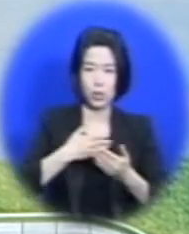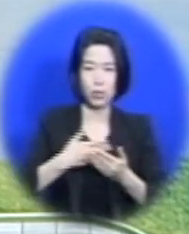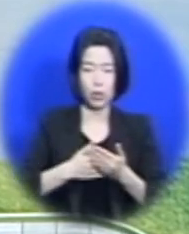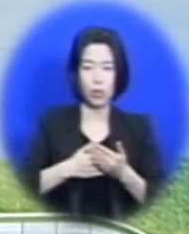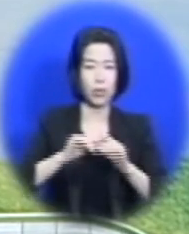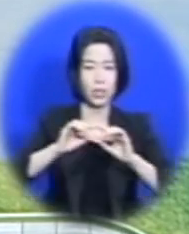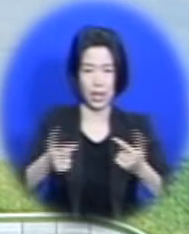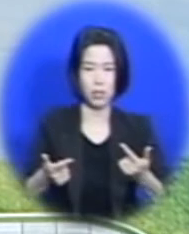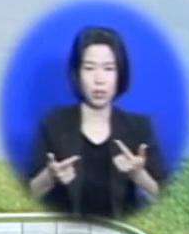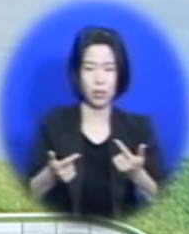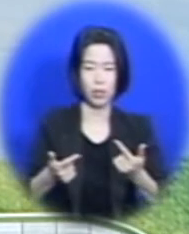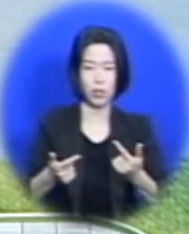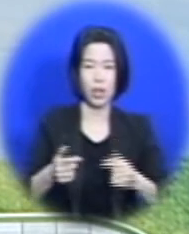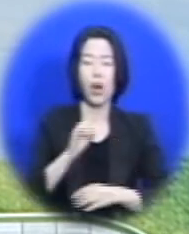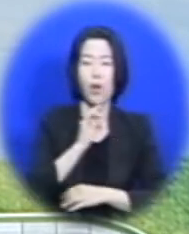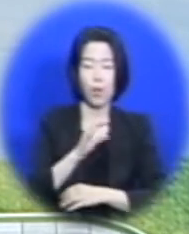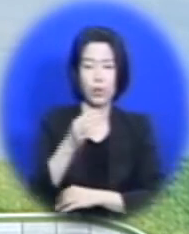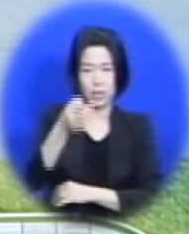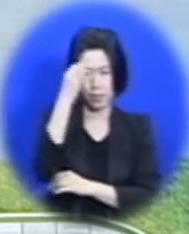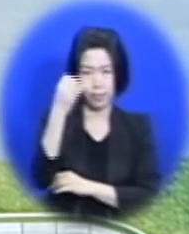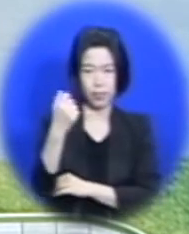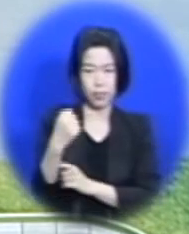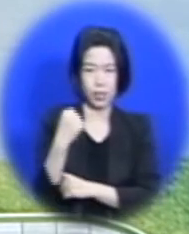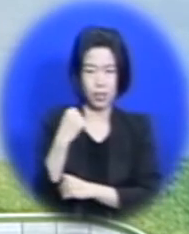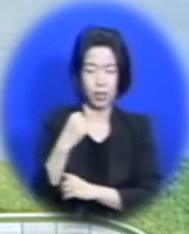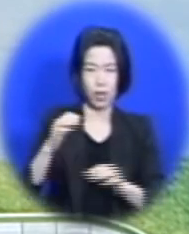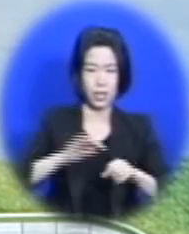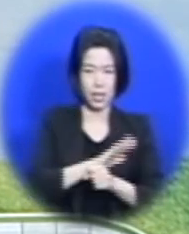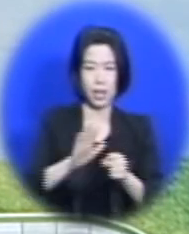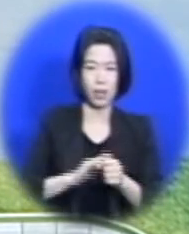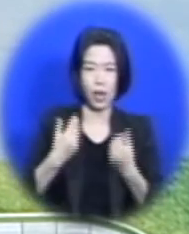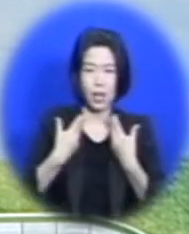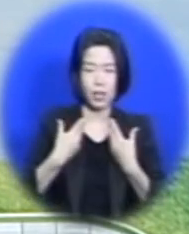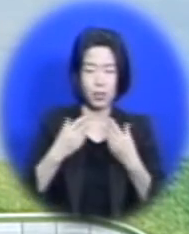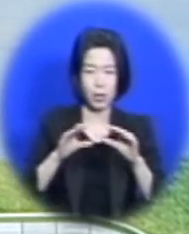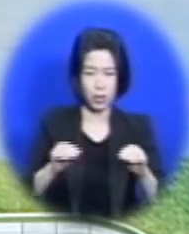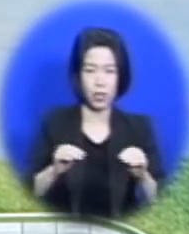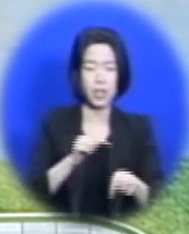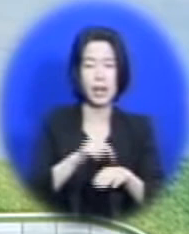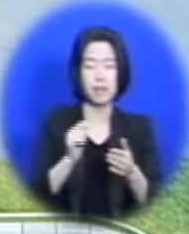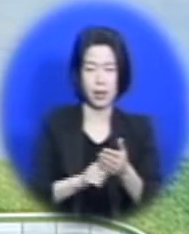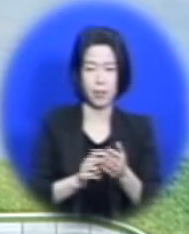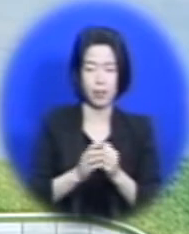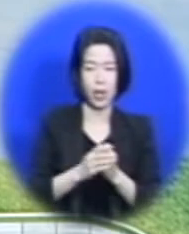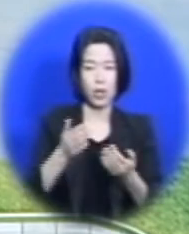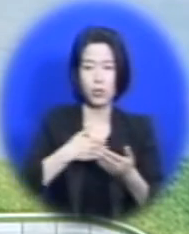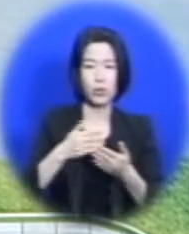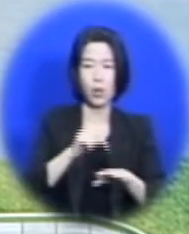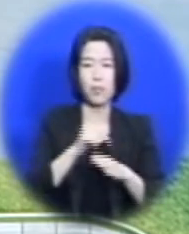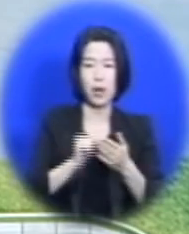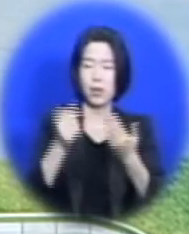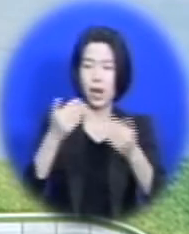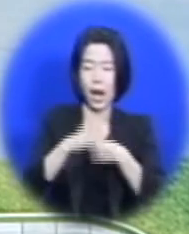마음이 아니요 오직 능력과 사랑과 절제하는 마음이니. 두려운 마음은 하나님이 주시는 마음이